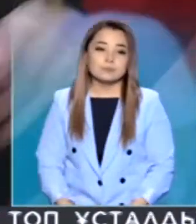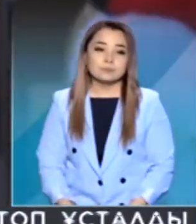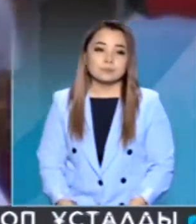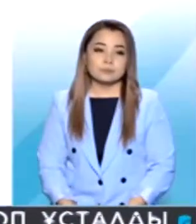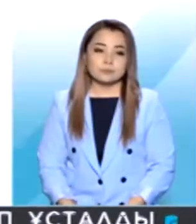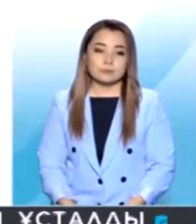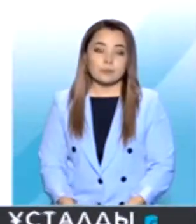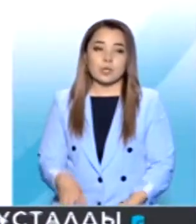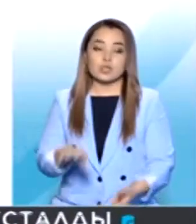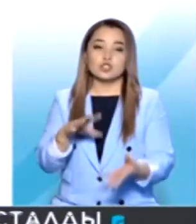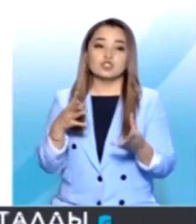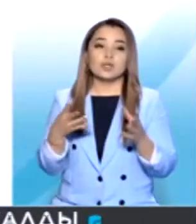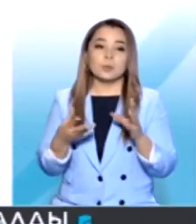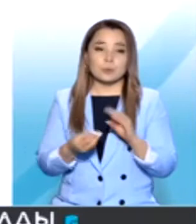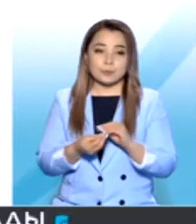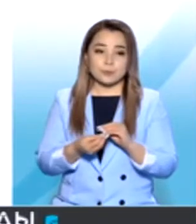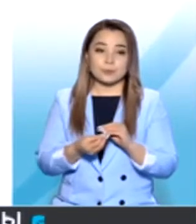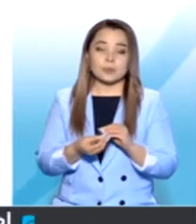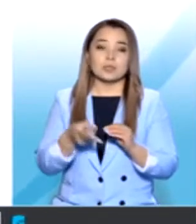Жалпы